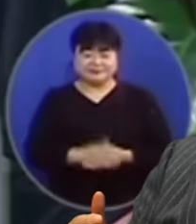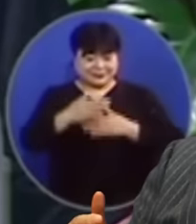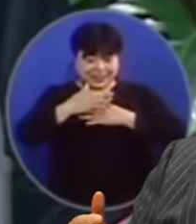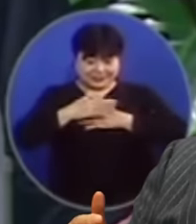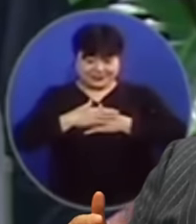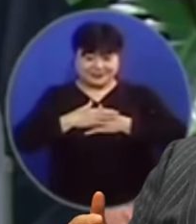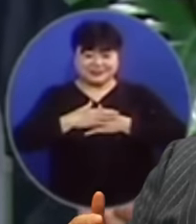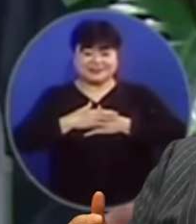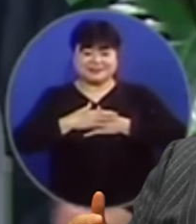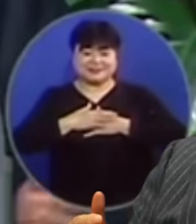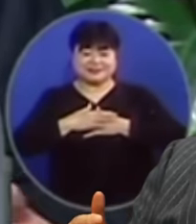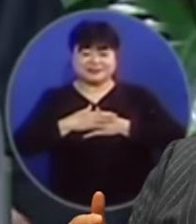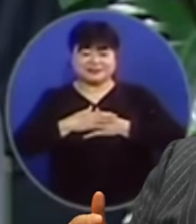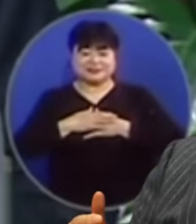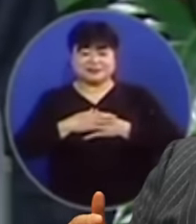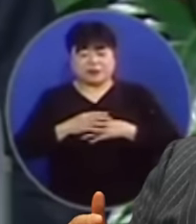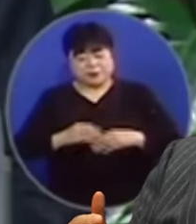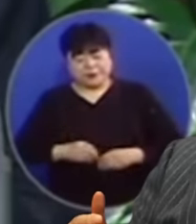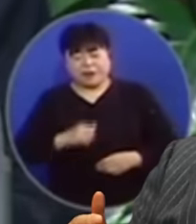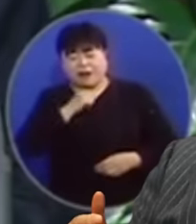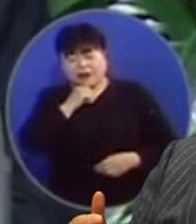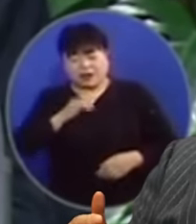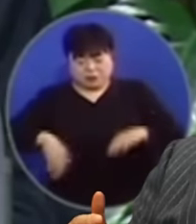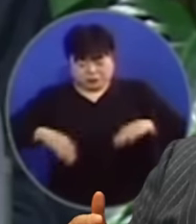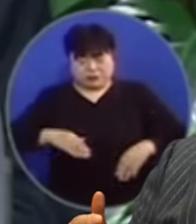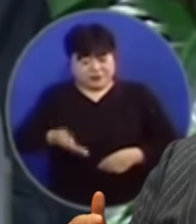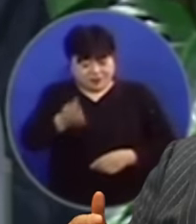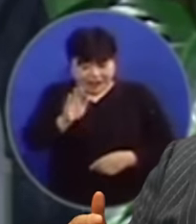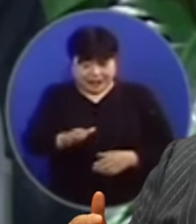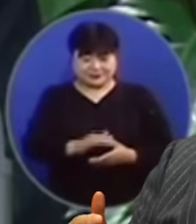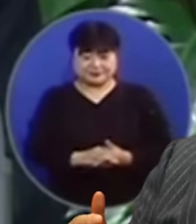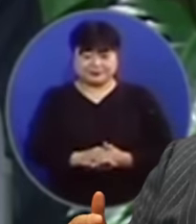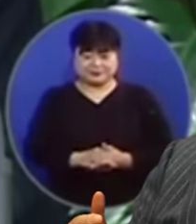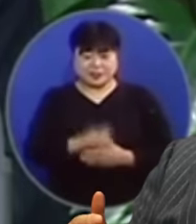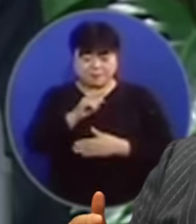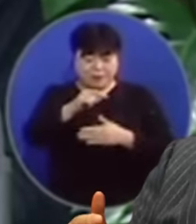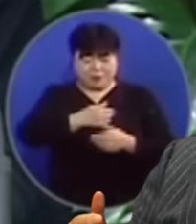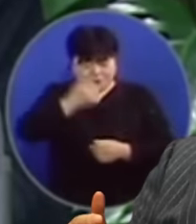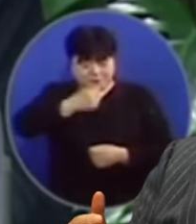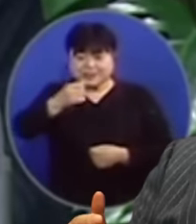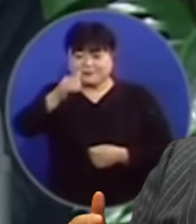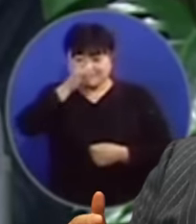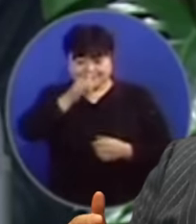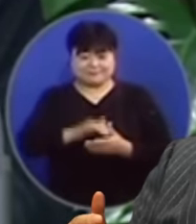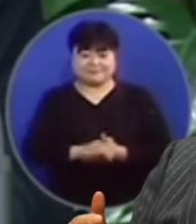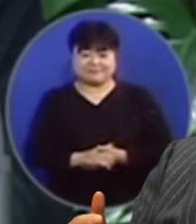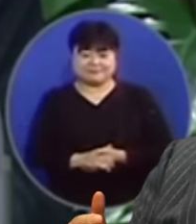나는 헐벗고 굶주리고 가난하고 빈손 들었을지라도 마음속에 꿈을 가지고